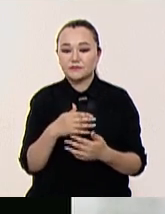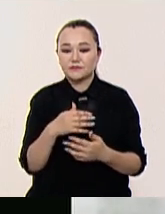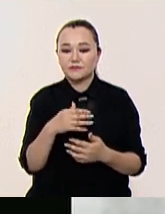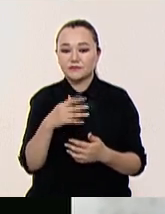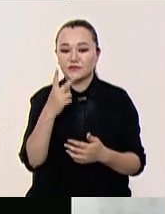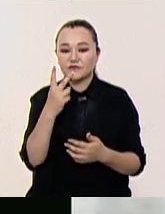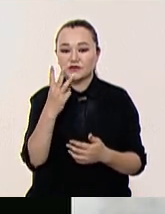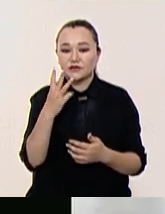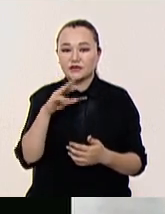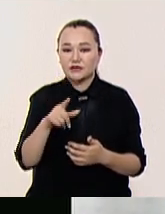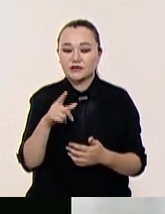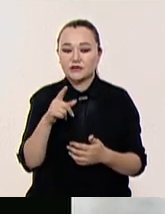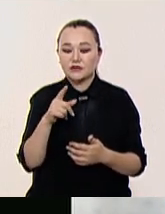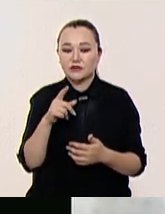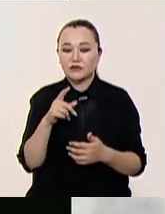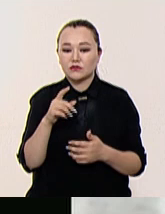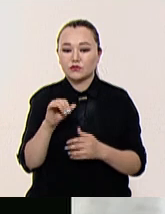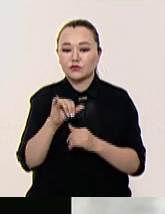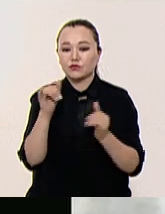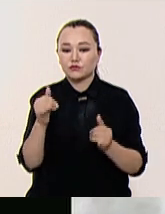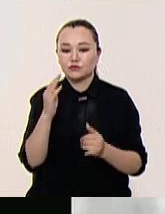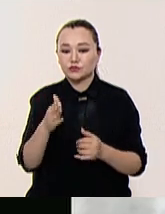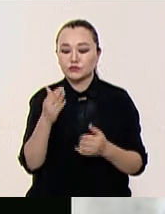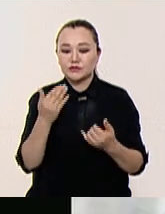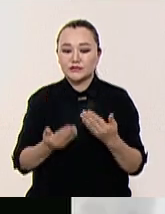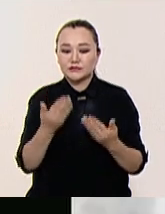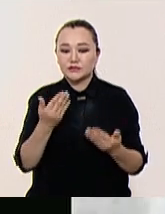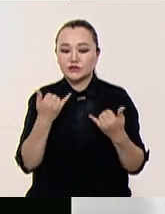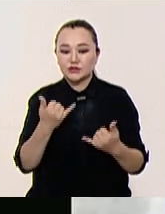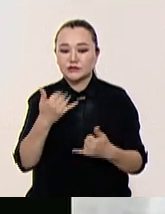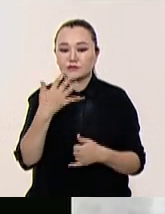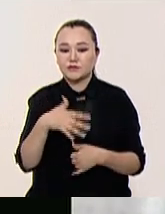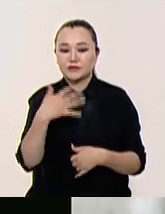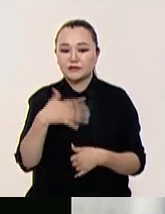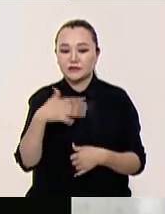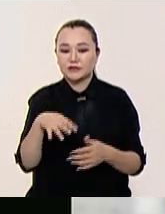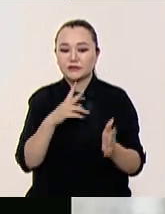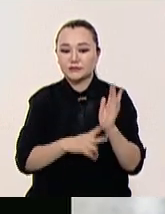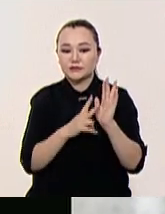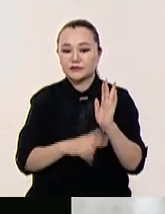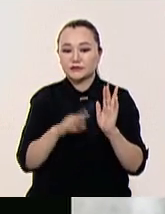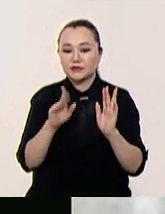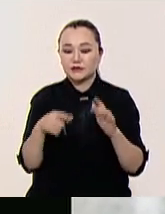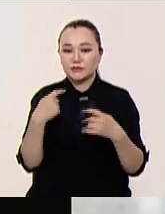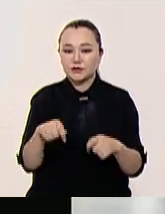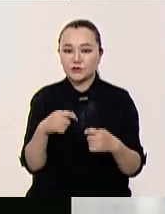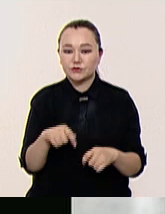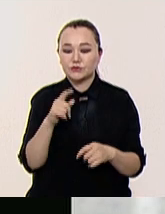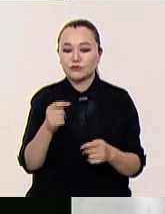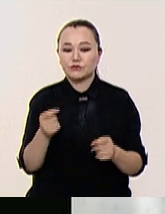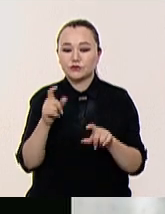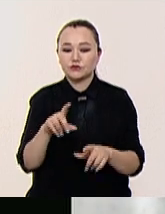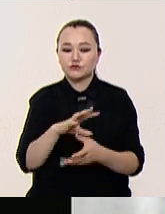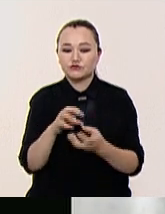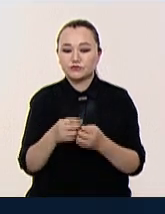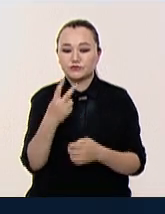максимум на 2-3 тенге всего лишь повысится. Если сейчас 50 по 50 по 70 тенге продаются, то повышение всего